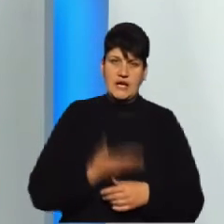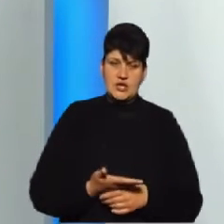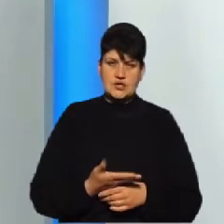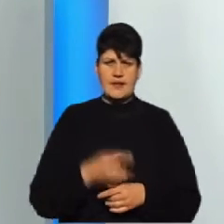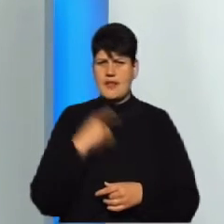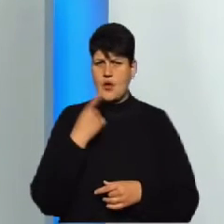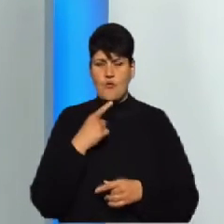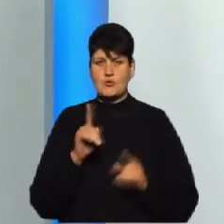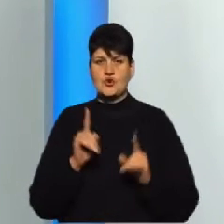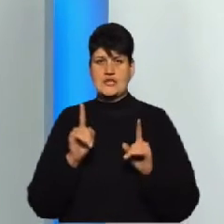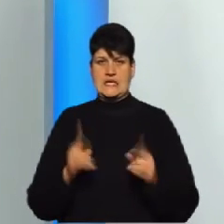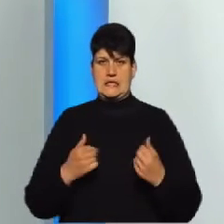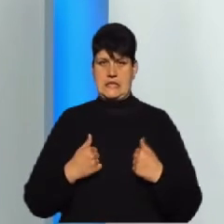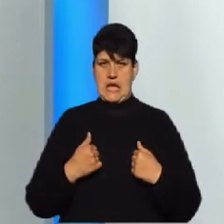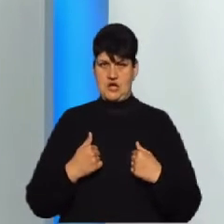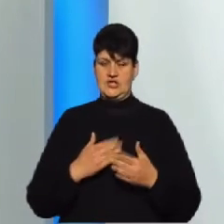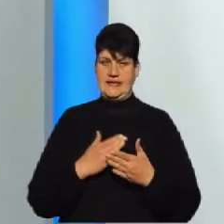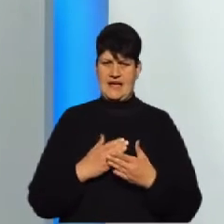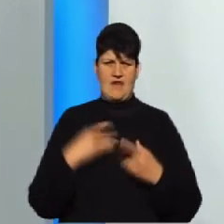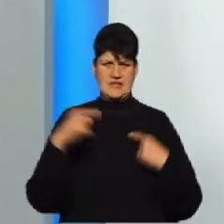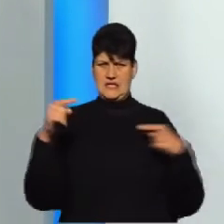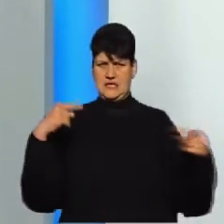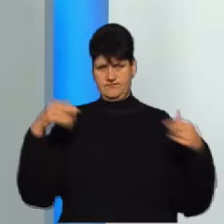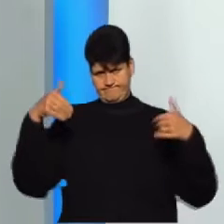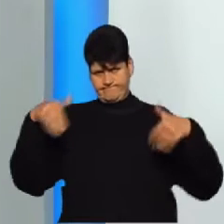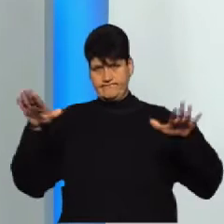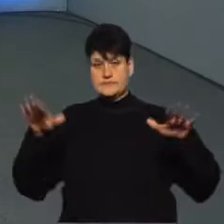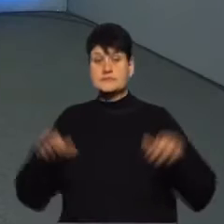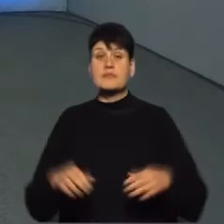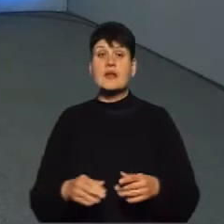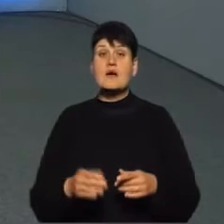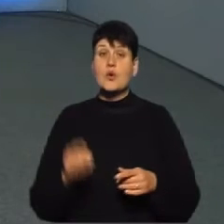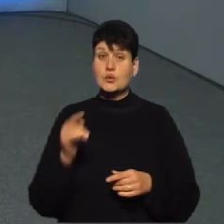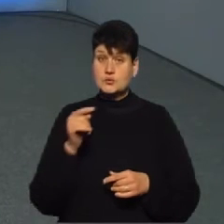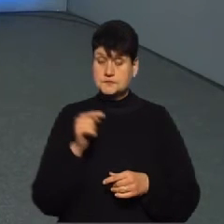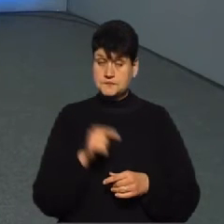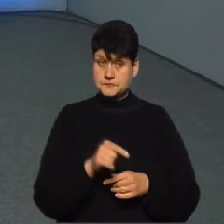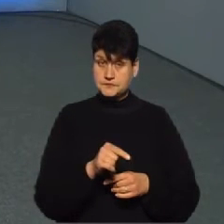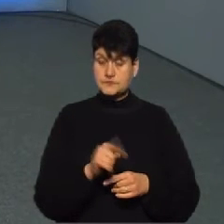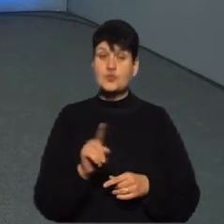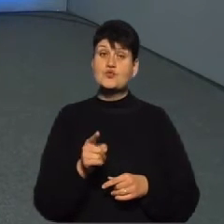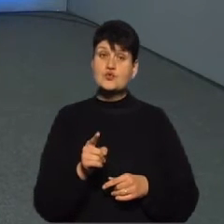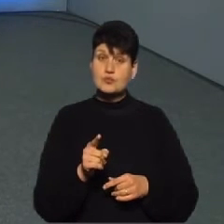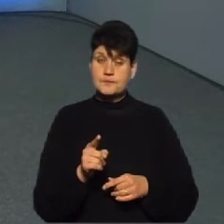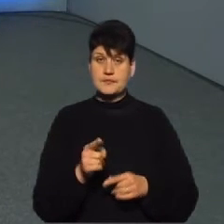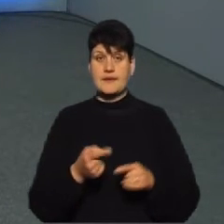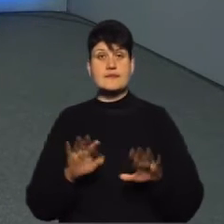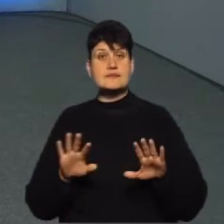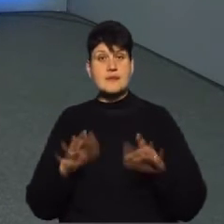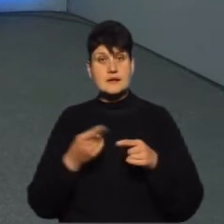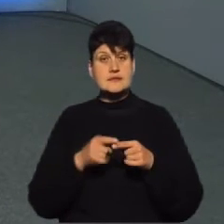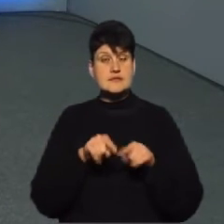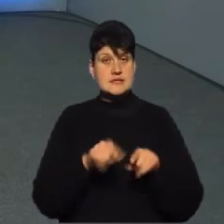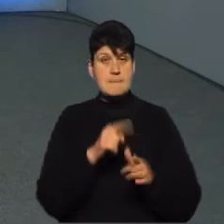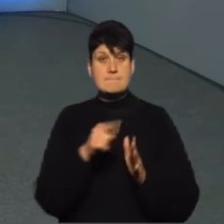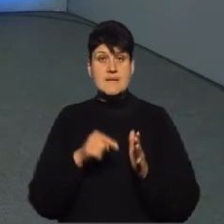є, а всі інші відкидаємо. Власне, чому стало це питання настільки гостро саме